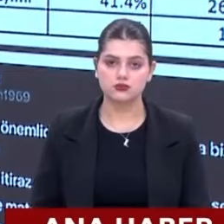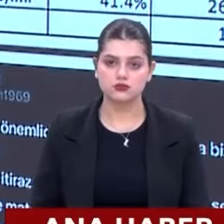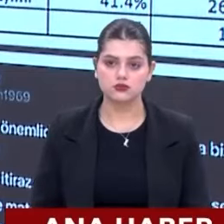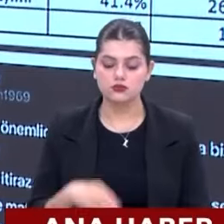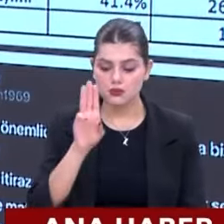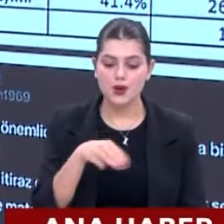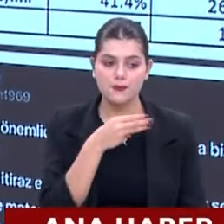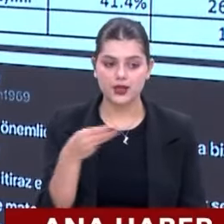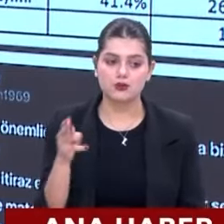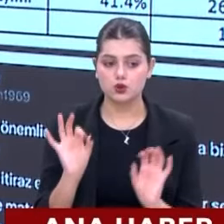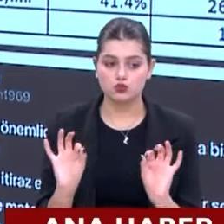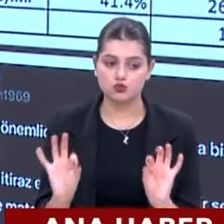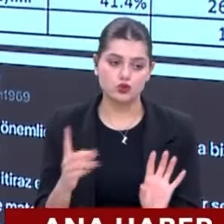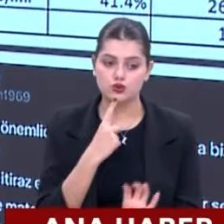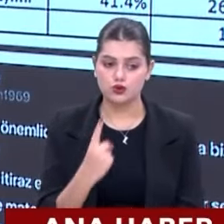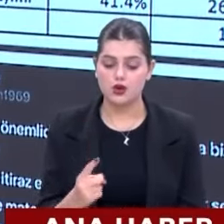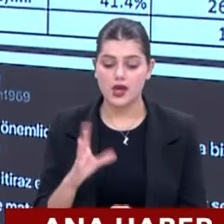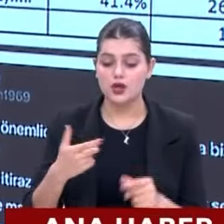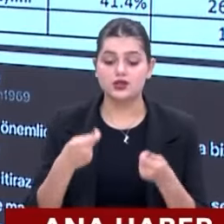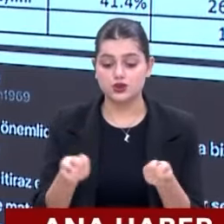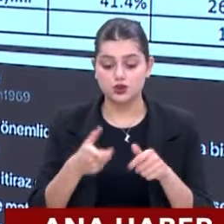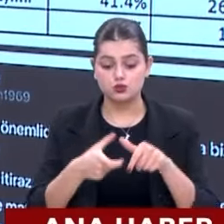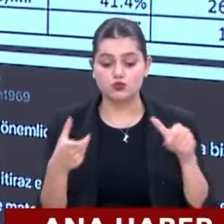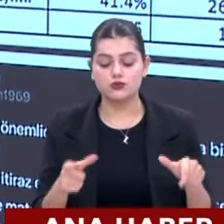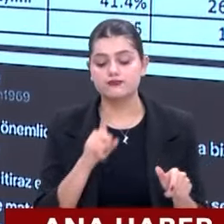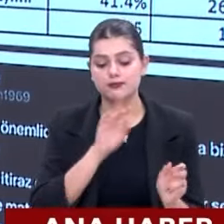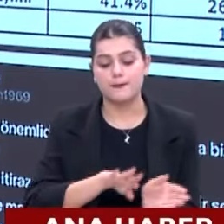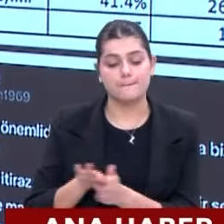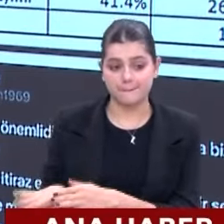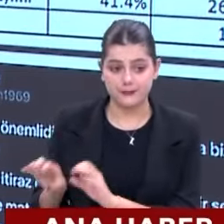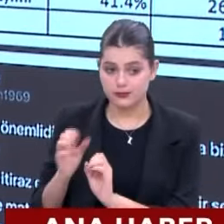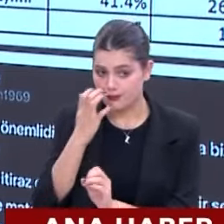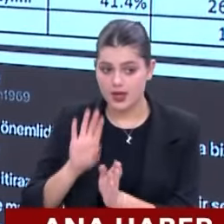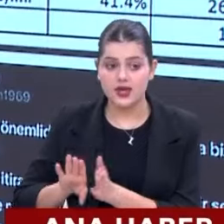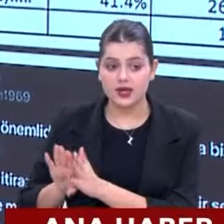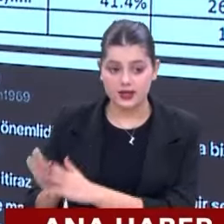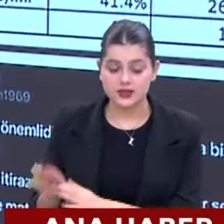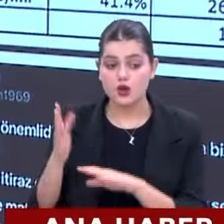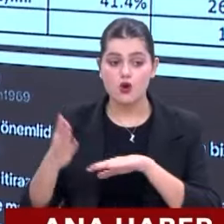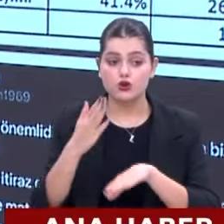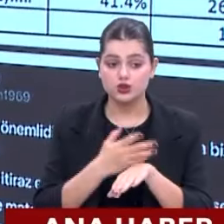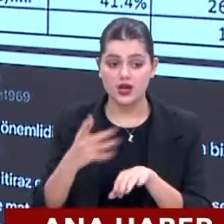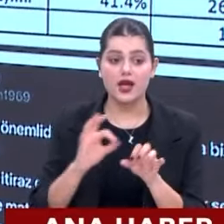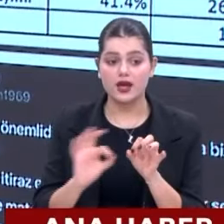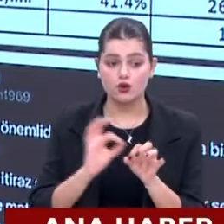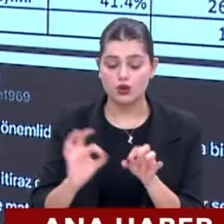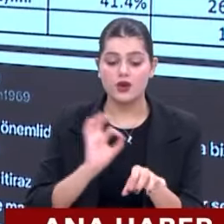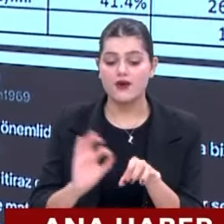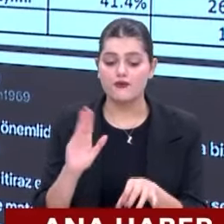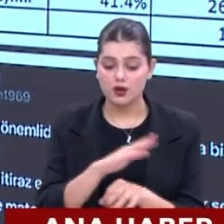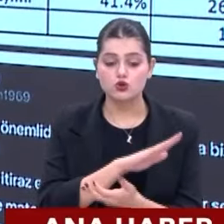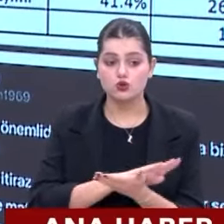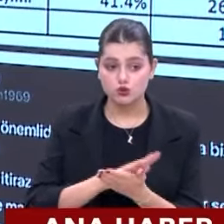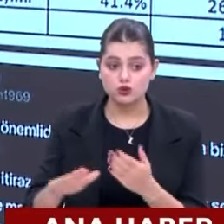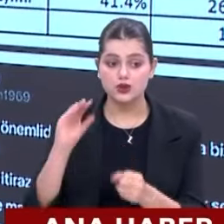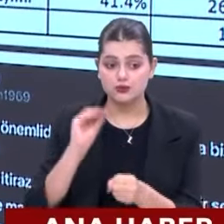İktisadi gerçeklik bunu söylüyor. Dolayısıyla büyümeden taviz verilmek zorunda. Bir daralma var ve bu daralmayı da kabullenmek